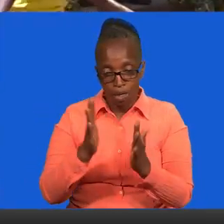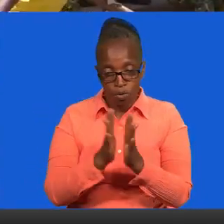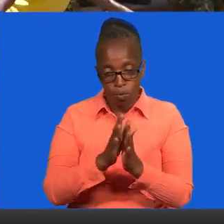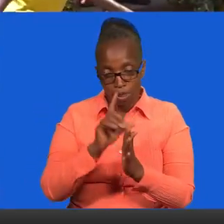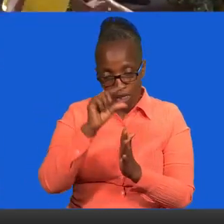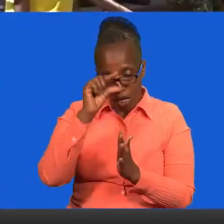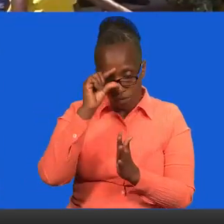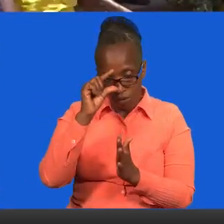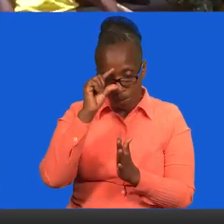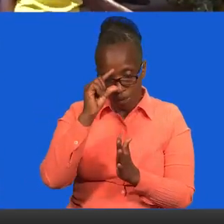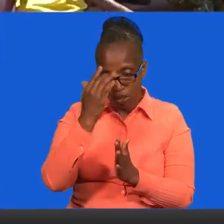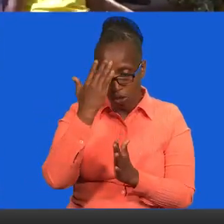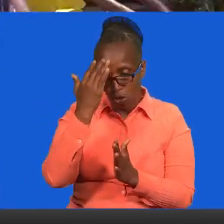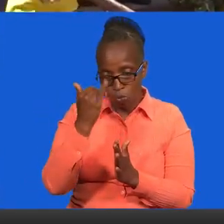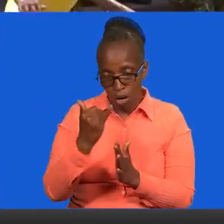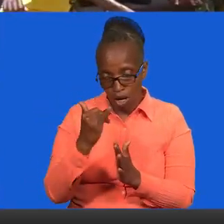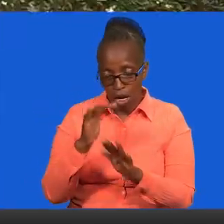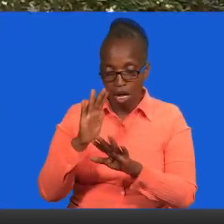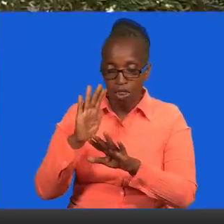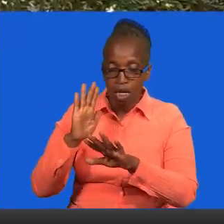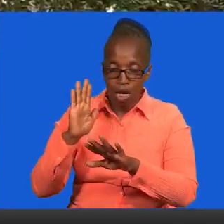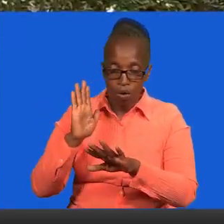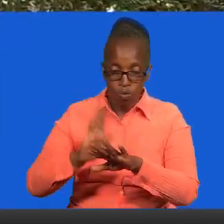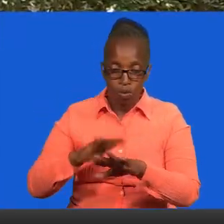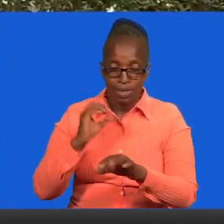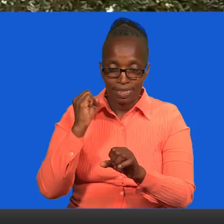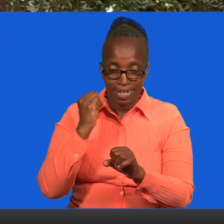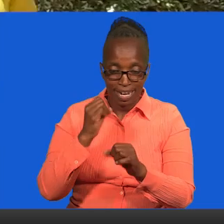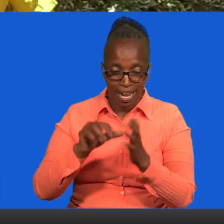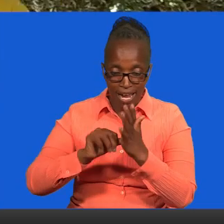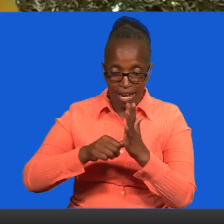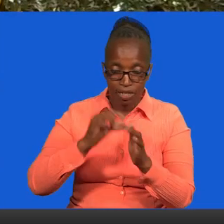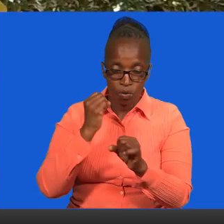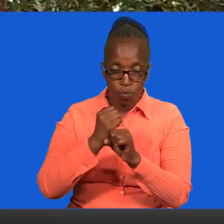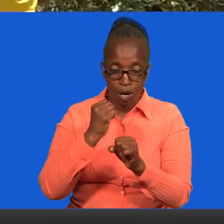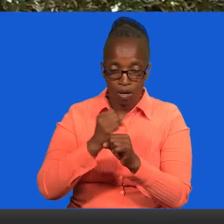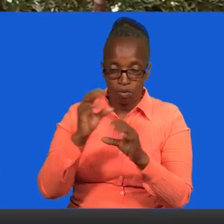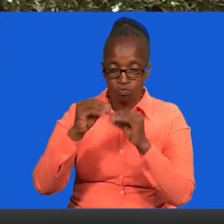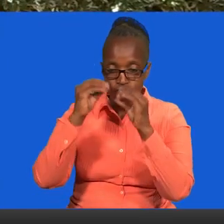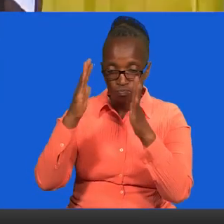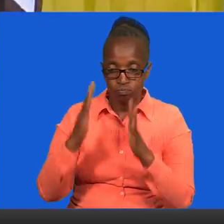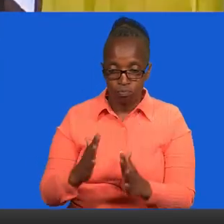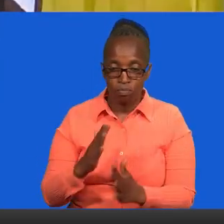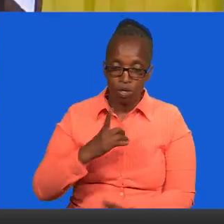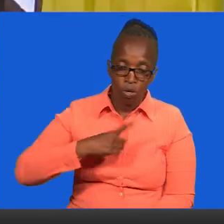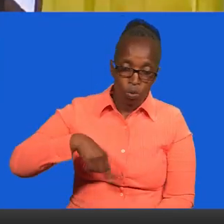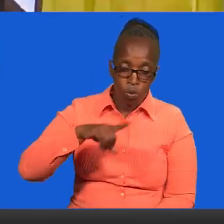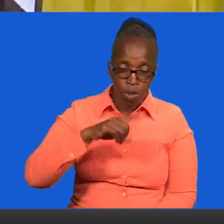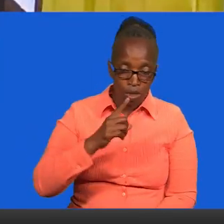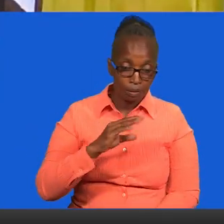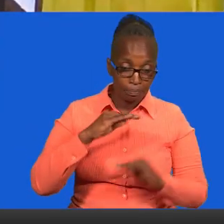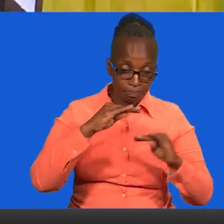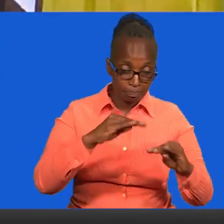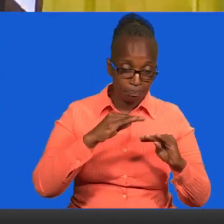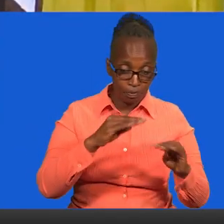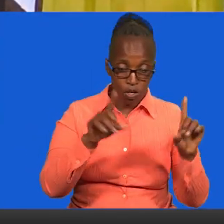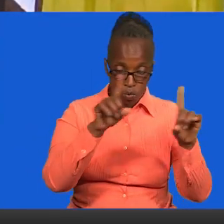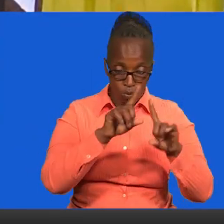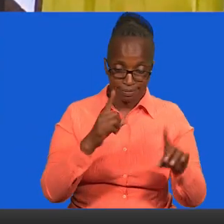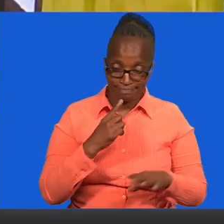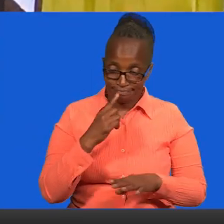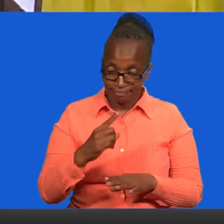kutokana na mazingira mema ya wanafunzi kusoma pamoja na bidii ya walimu kuwafunza wanafunzi. We teach, we don't